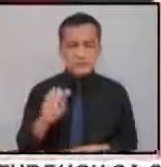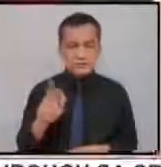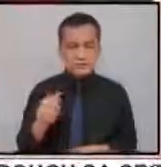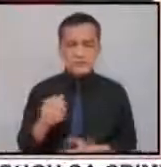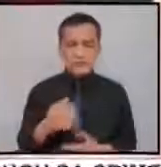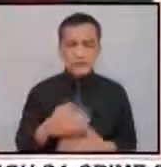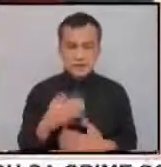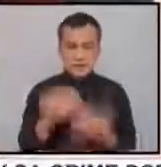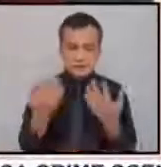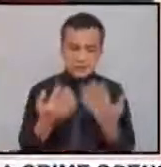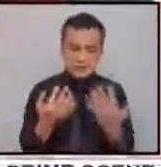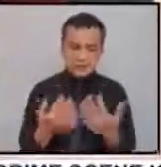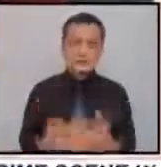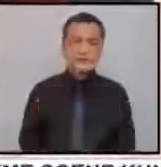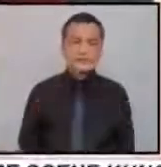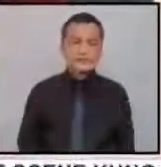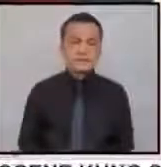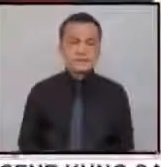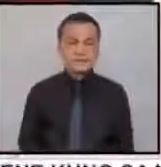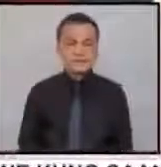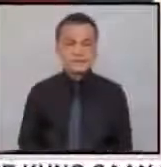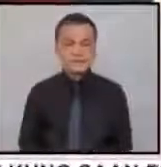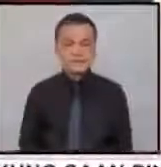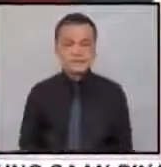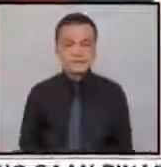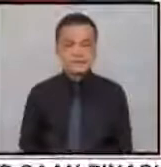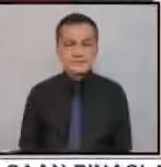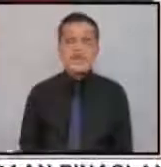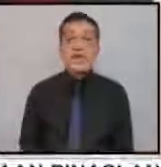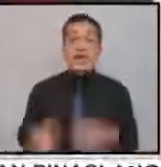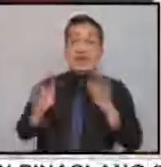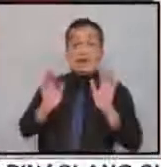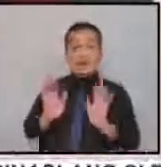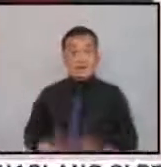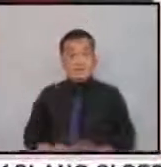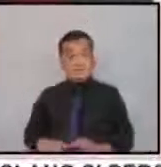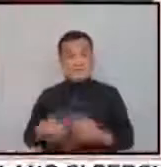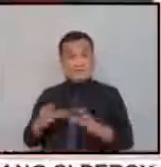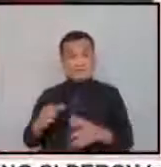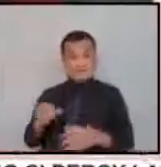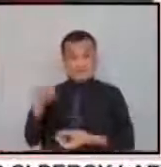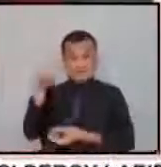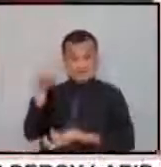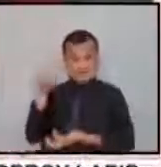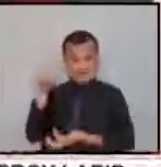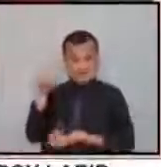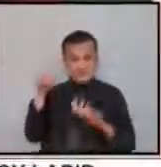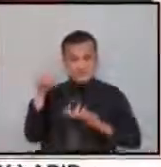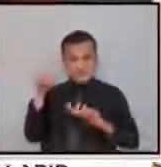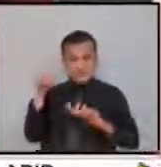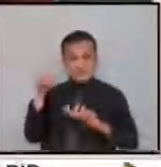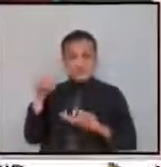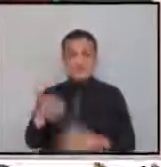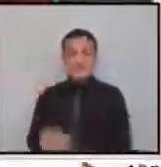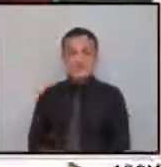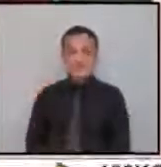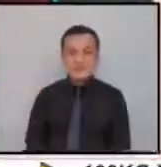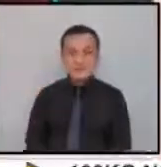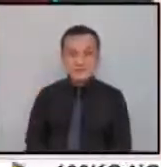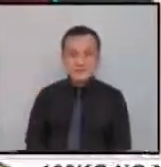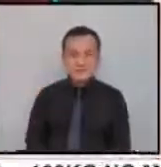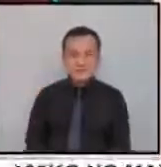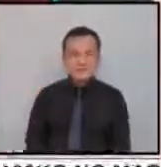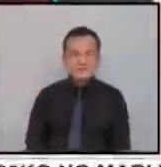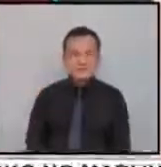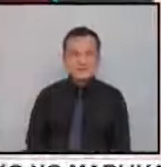maisulat. Ayan, nagawa ko na yung aking kumburu sa wallet seat. Ayan. O, paano yun? Under time tayo. May 5 minutes pa. Gawa